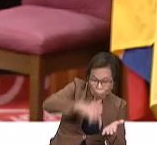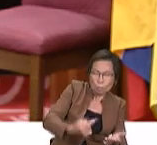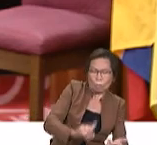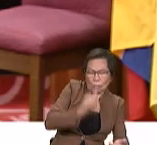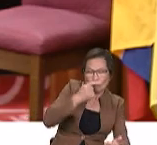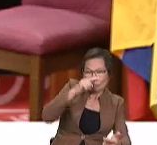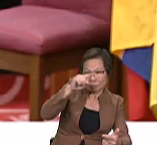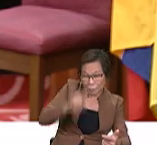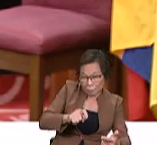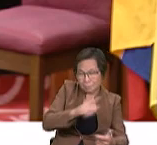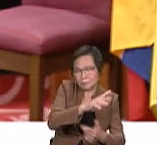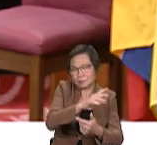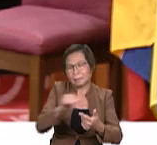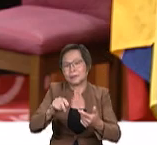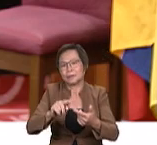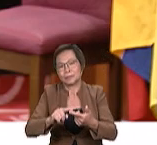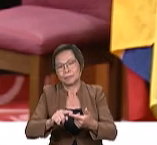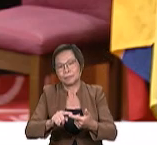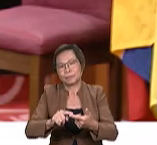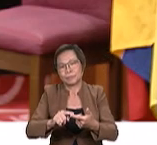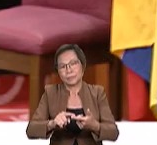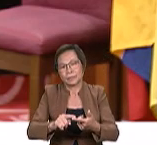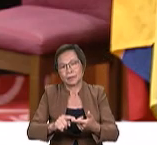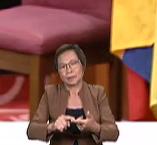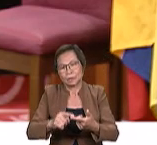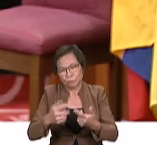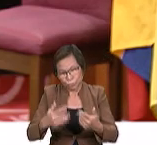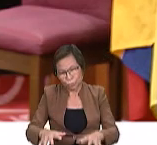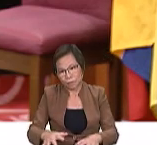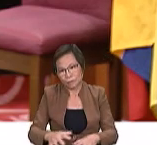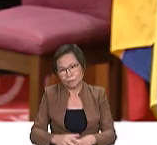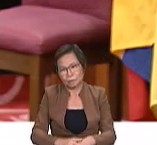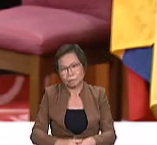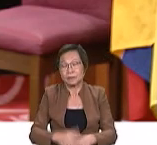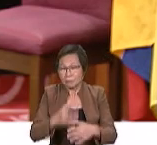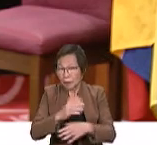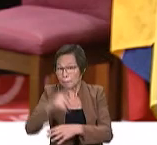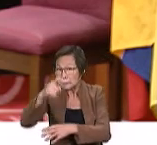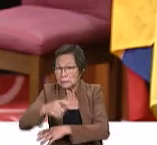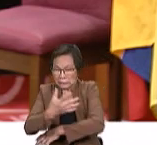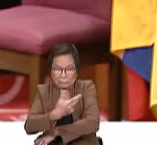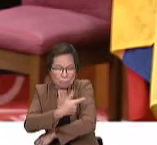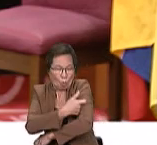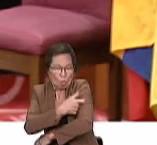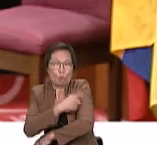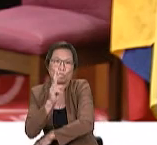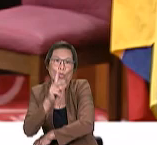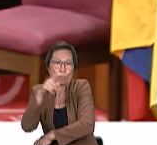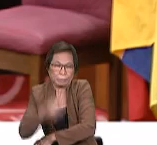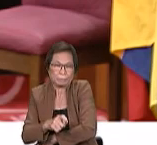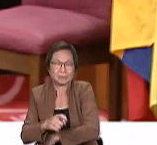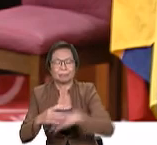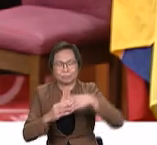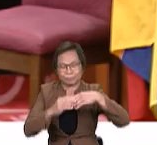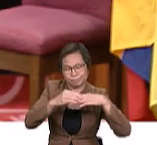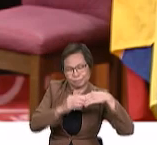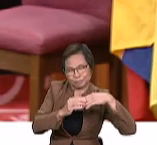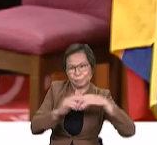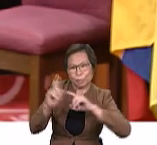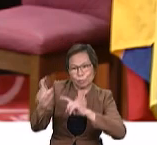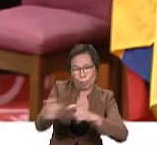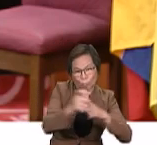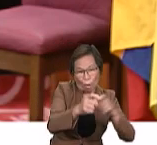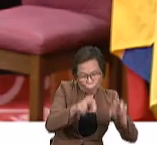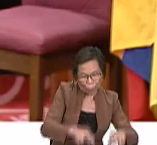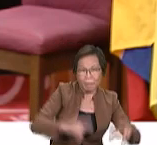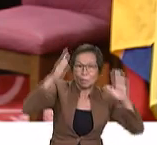swab test, dan mereka itu dah pun mendapat 2 dos vaksin. Jadi mungkin ini pelonggaran boleh kita berikan kepada